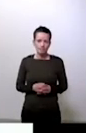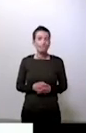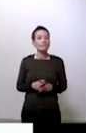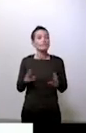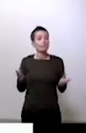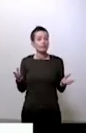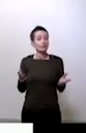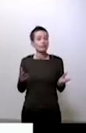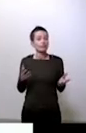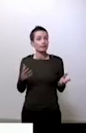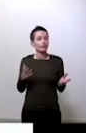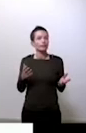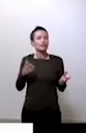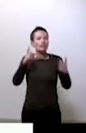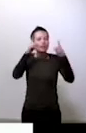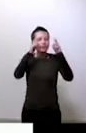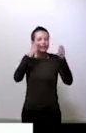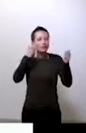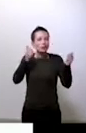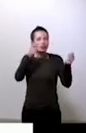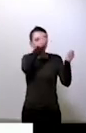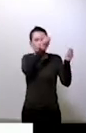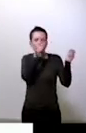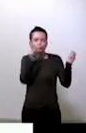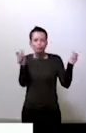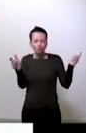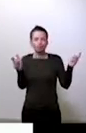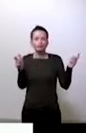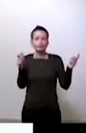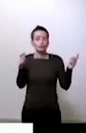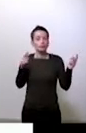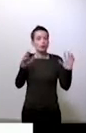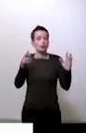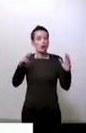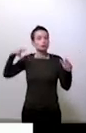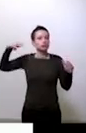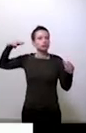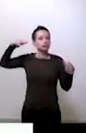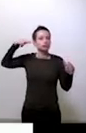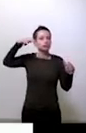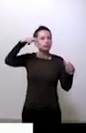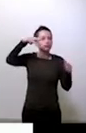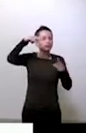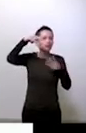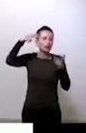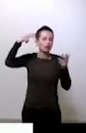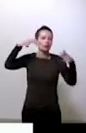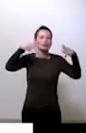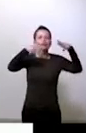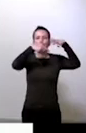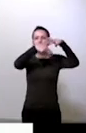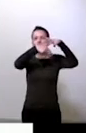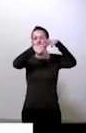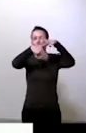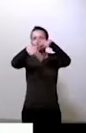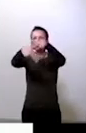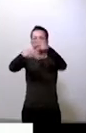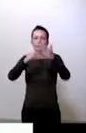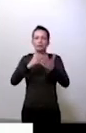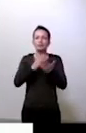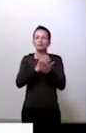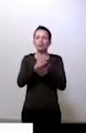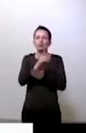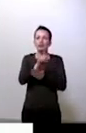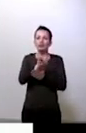Donc voilà, on a déroulé donc une visite en drone depuis Ginkgo, projet d'origine,